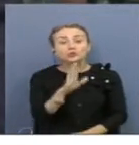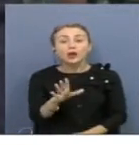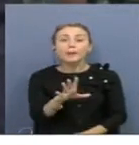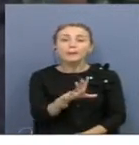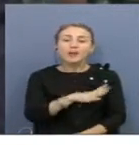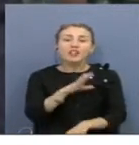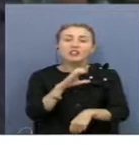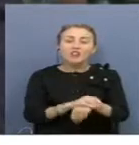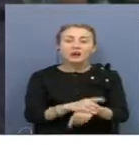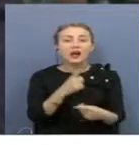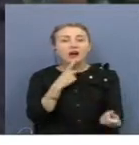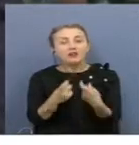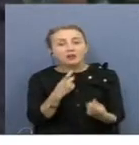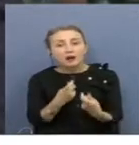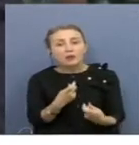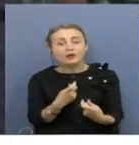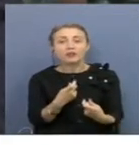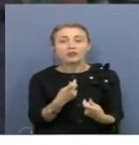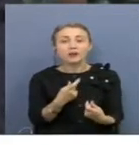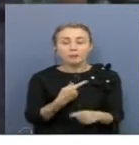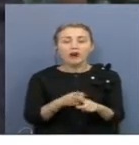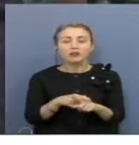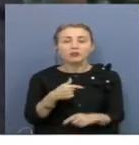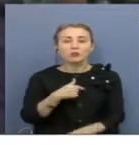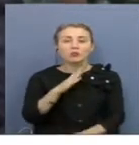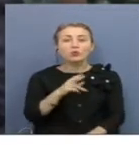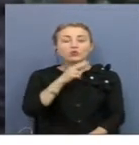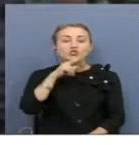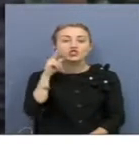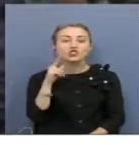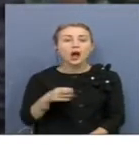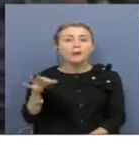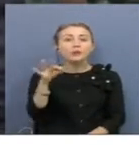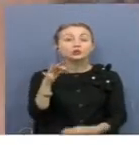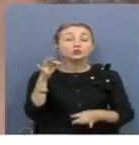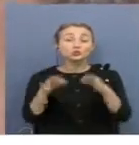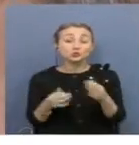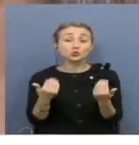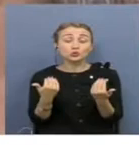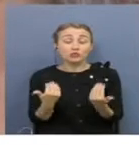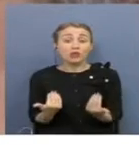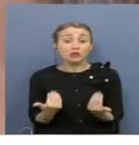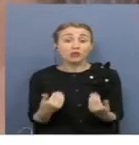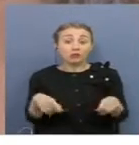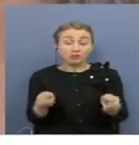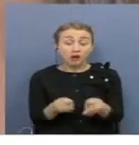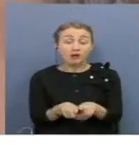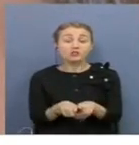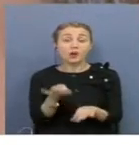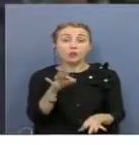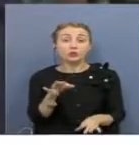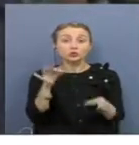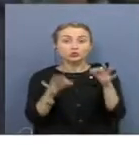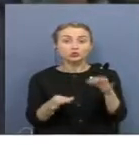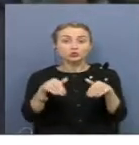фактісі анықталған жоқ. Сондықтан біз бұл ұйғарымға облыстық сотқа шағымдандық. Бүгінде облыстық сот шешімді күшінде қалдырды. Менің ойымша,